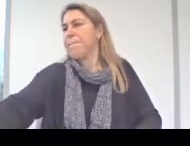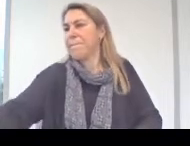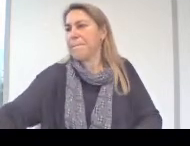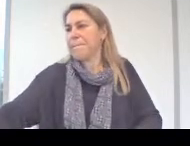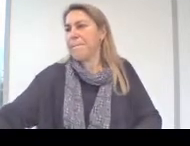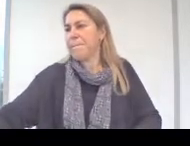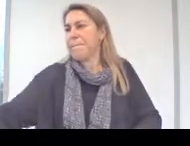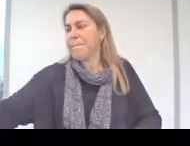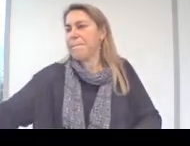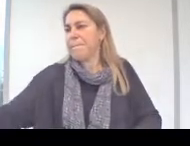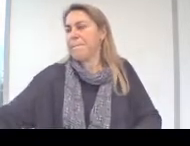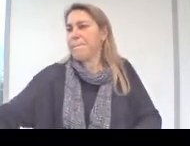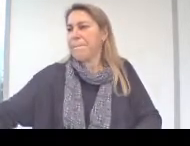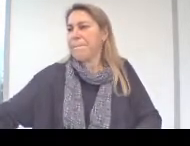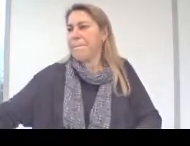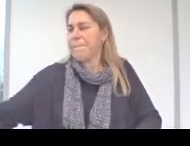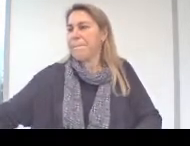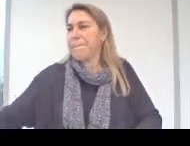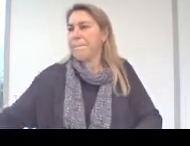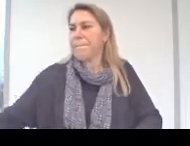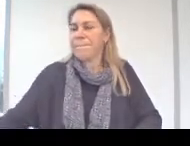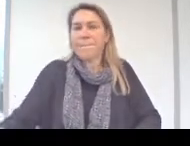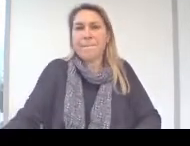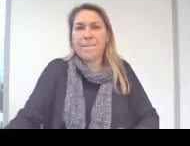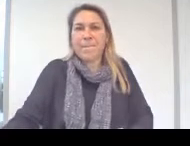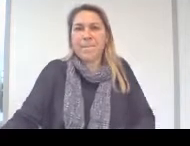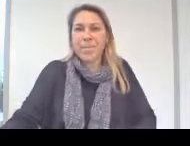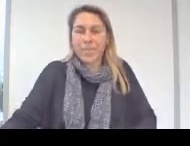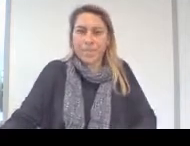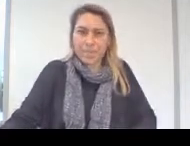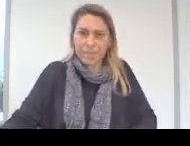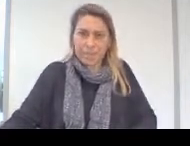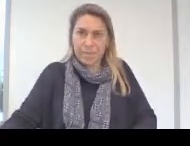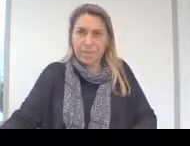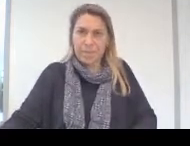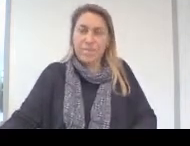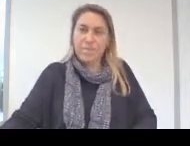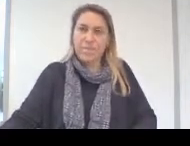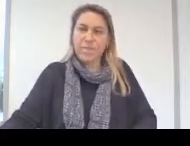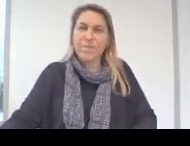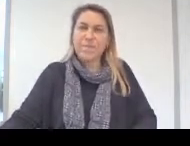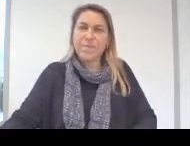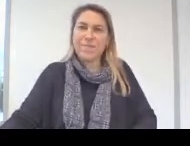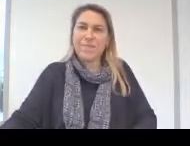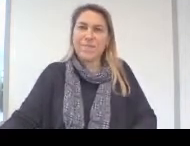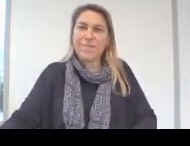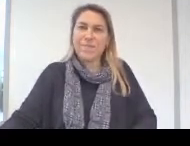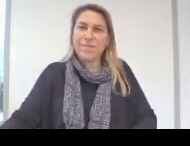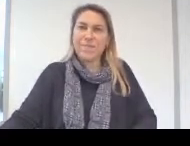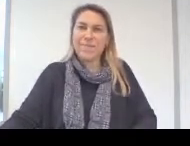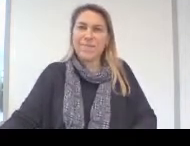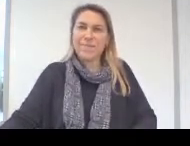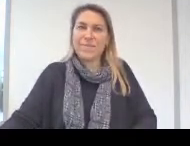certain nombre de services qui représentent à peu près tous les métiers de fonctionnement d'un village de vacances, et ce qui représente effectivement